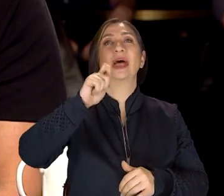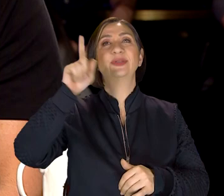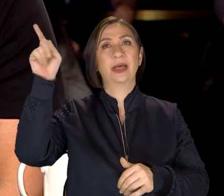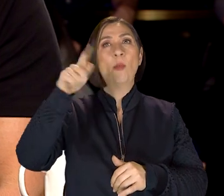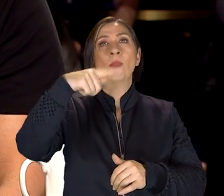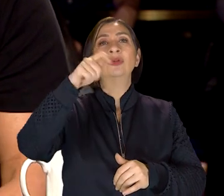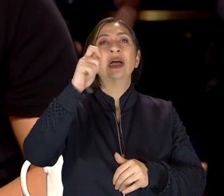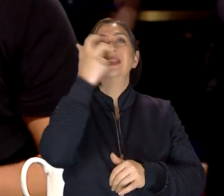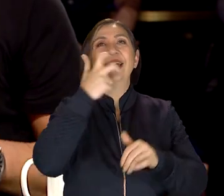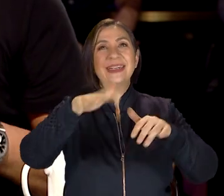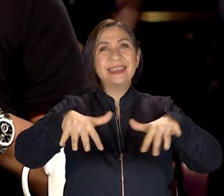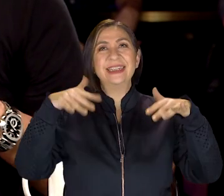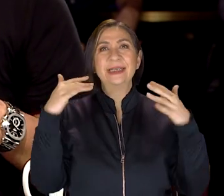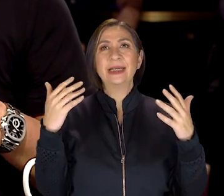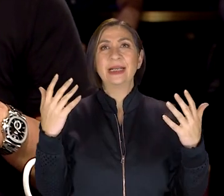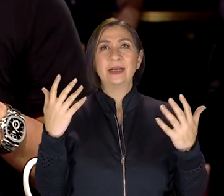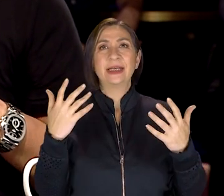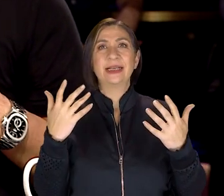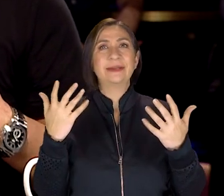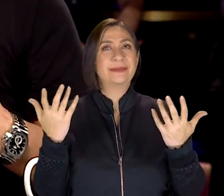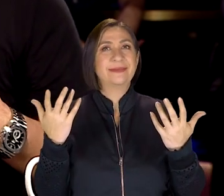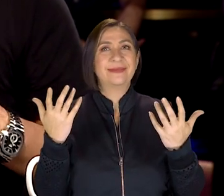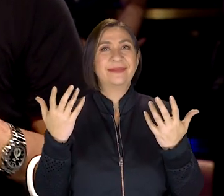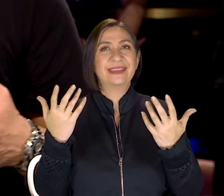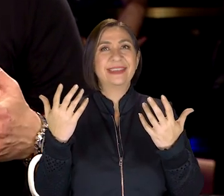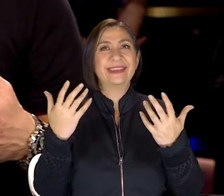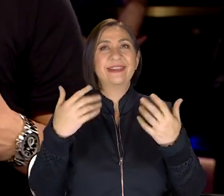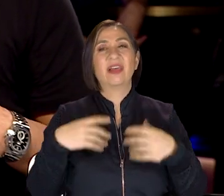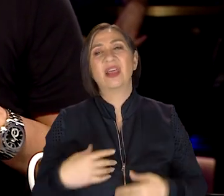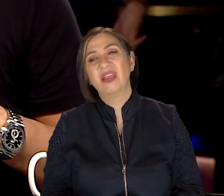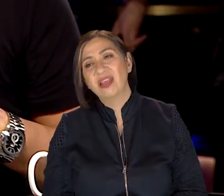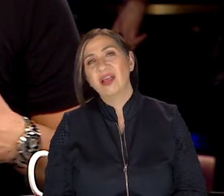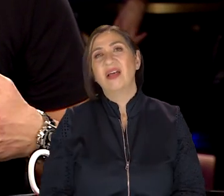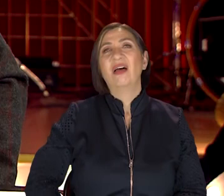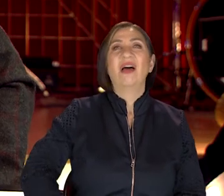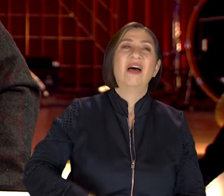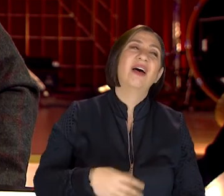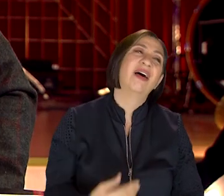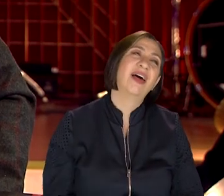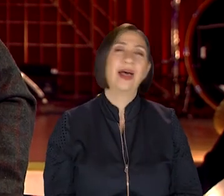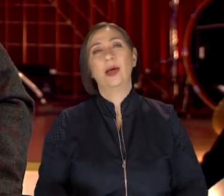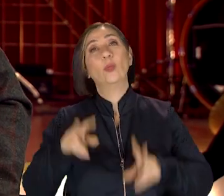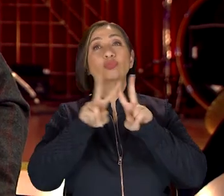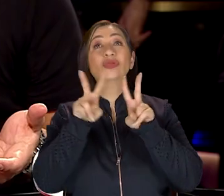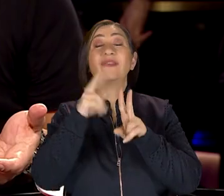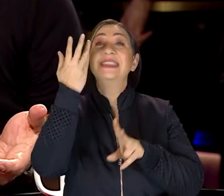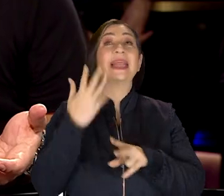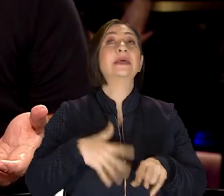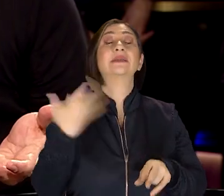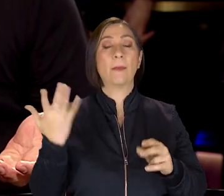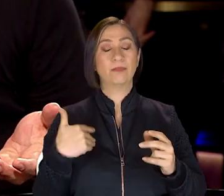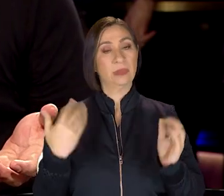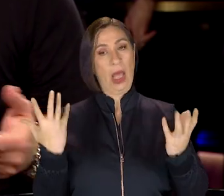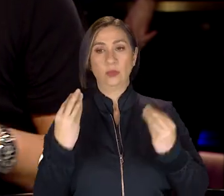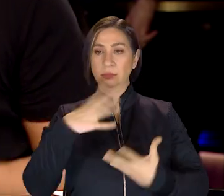orada Bostancı'da hani böyle hani salmış atıyorum bilmem ne Mustafa'yı seyretmek ben istemem. Yani ben de